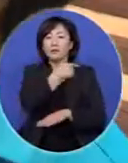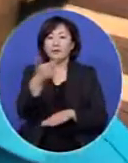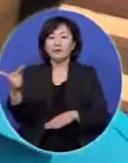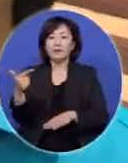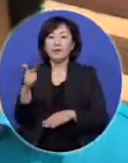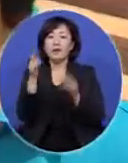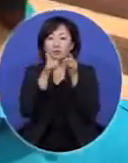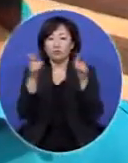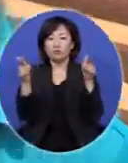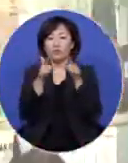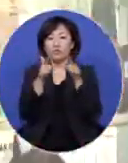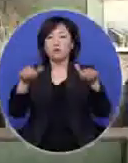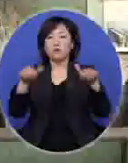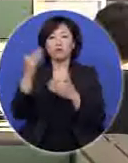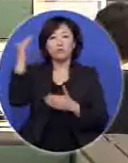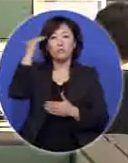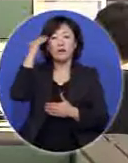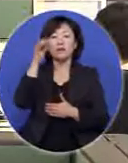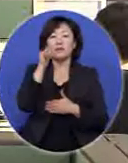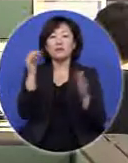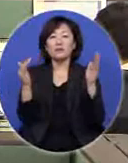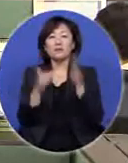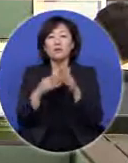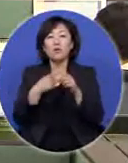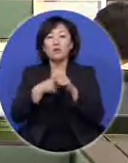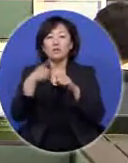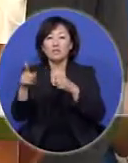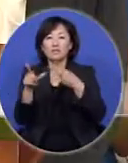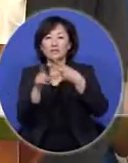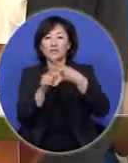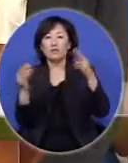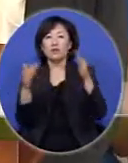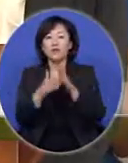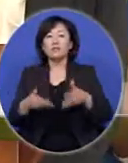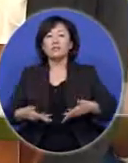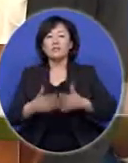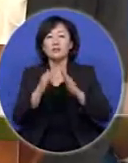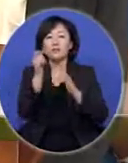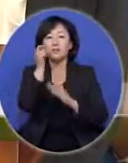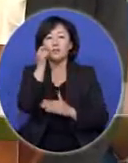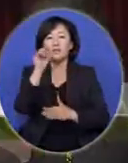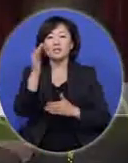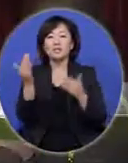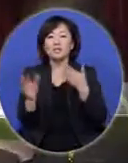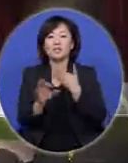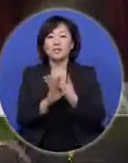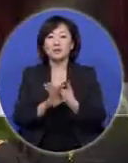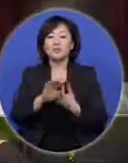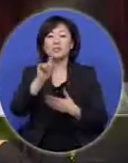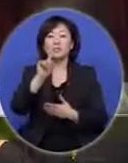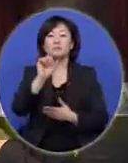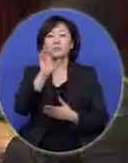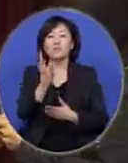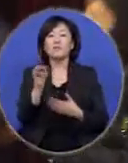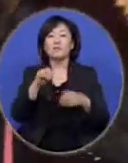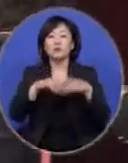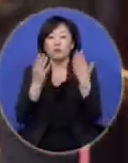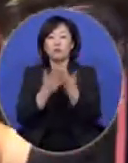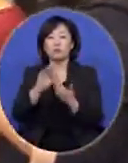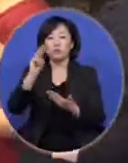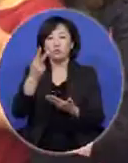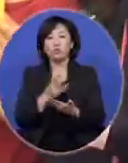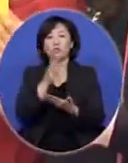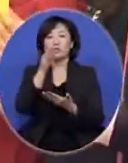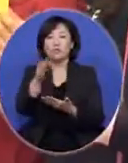또 6층까지 가리니까. 내년 2월까지 급식실을 완공하지 않으면 국비 13억 원은 고스란히 반납해야